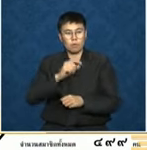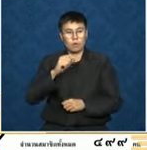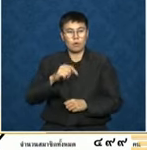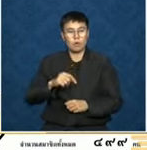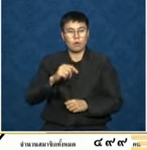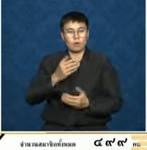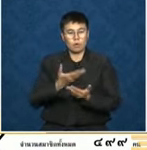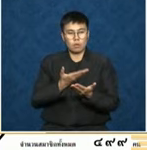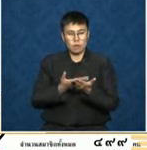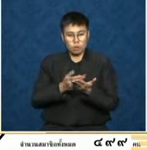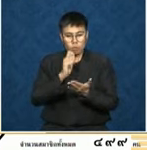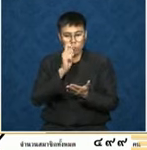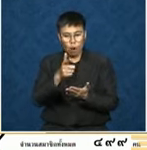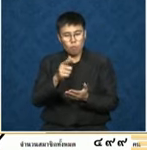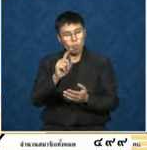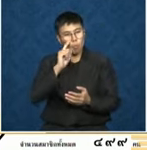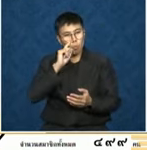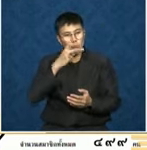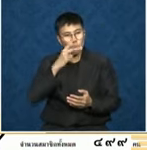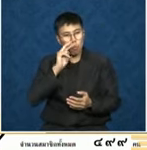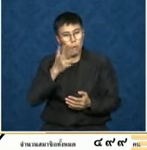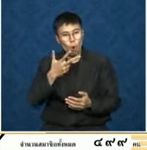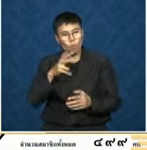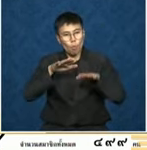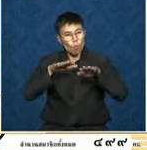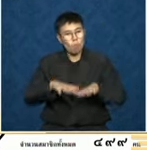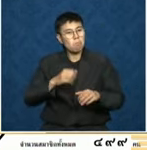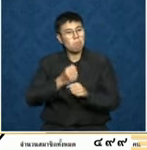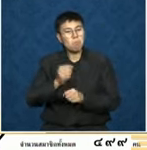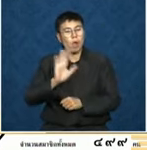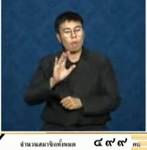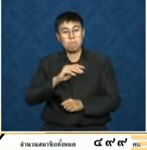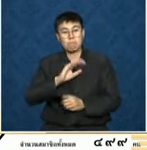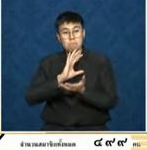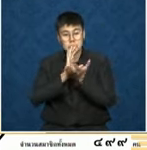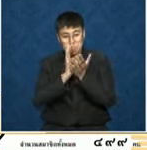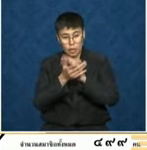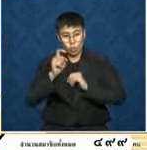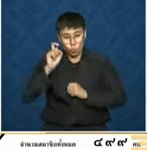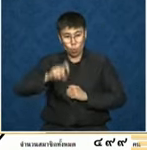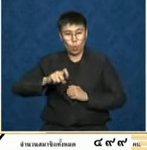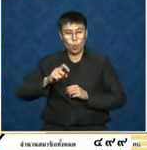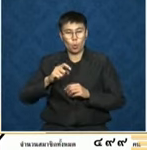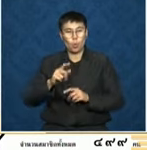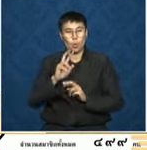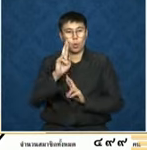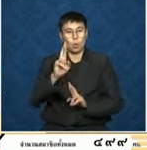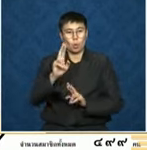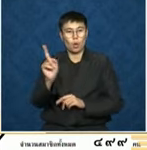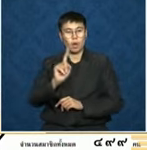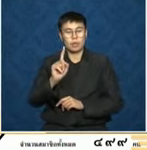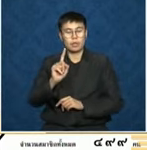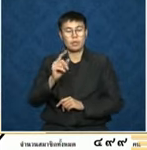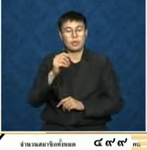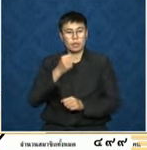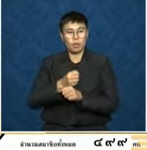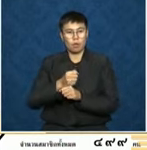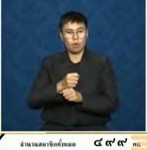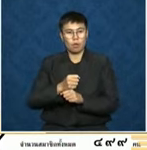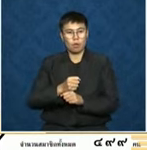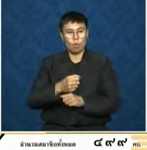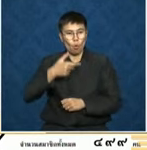ข้ากับภาคธุรกิจแล้วก็การลงทุนของต่างชาตินะครับแต่แน่นอนเวลาเปลี่ยนทีมันก็มีข้อที่ต้องพึงระวังนะครับความท้าทายในการปรับเปลี่ยนอาจจะทำให้เกิดการสับ